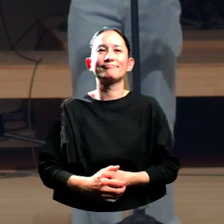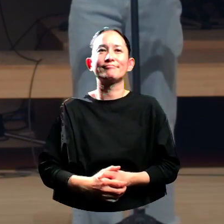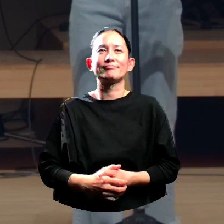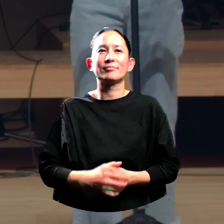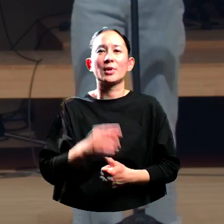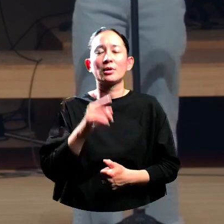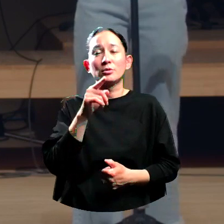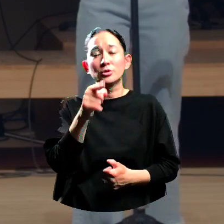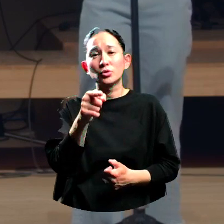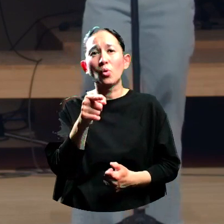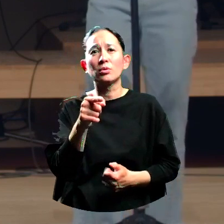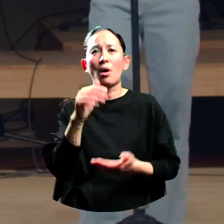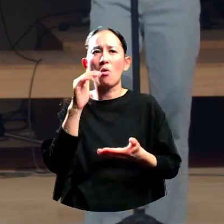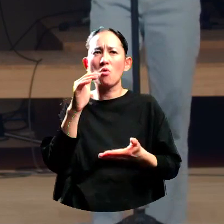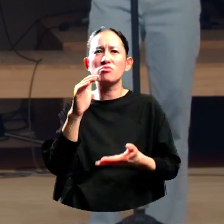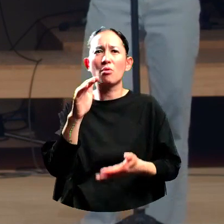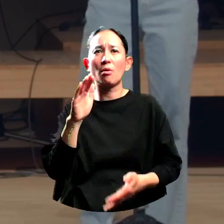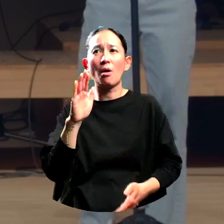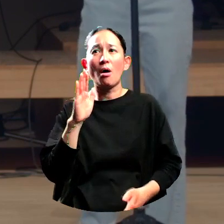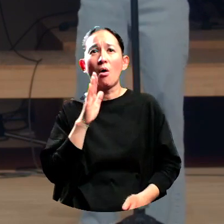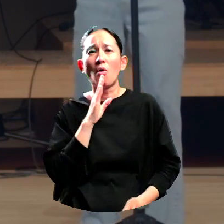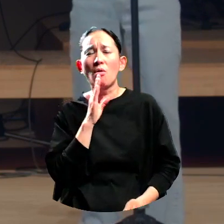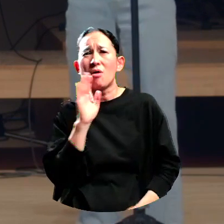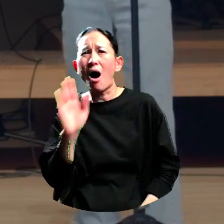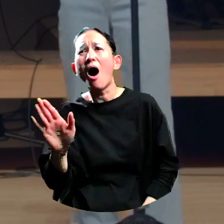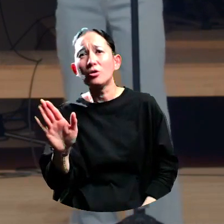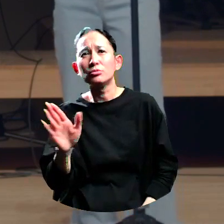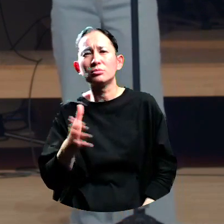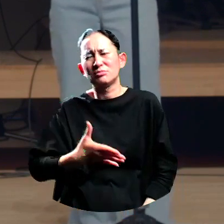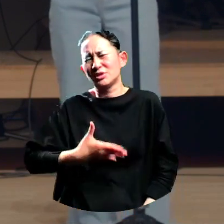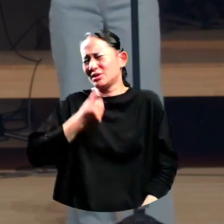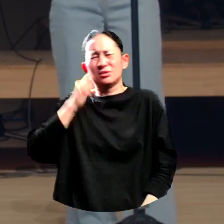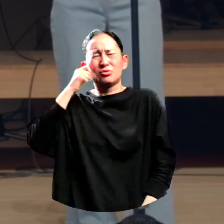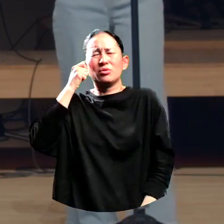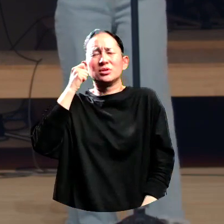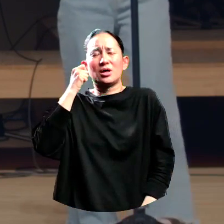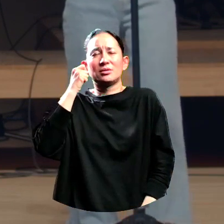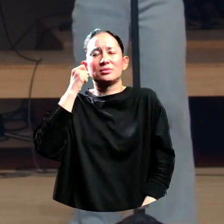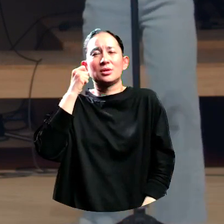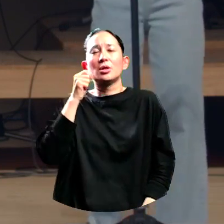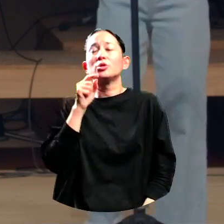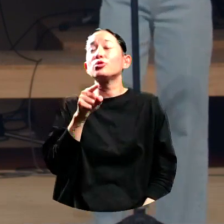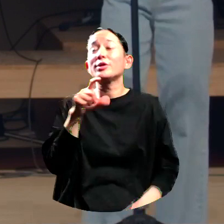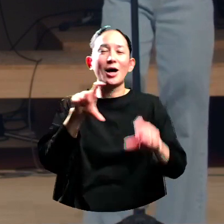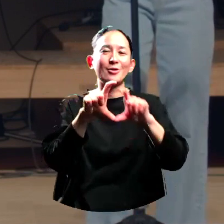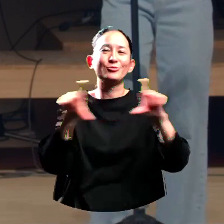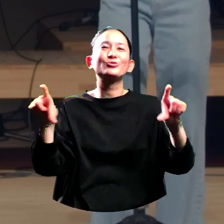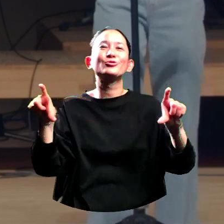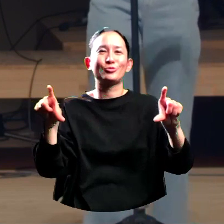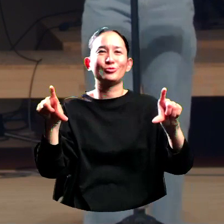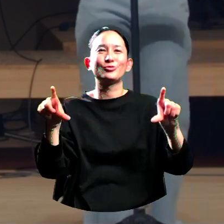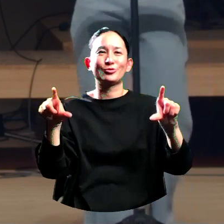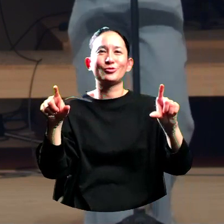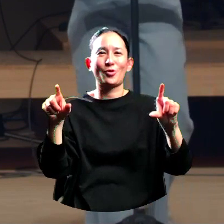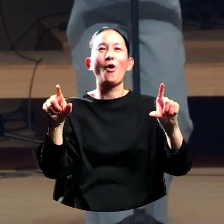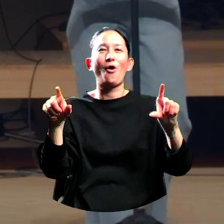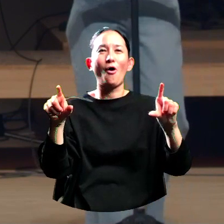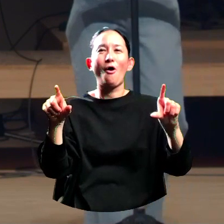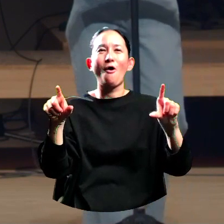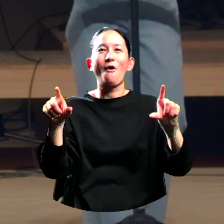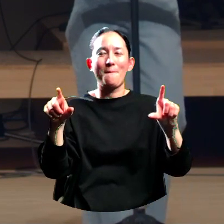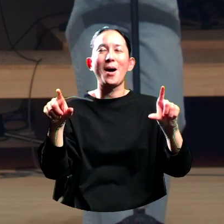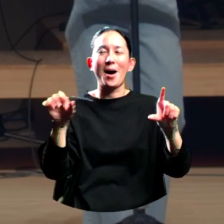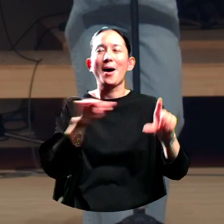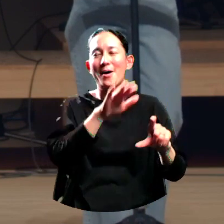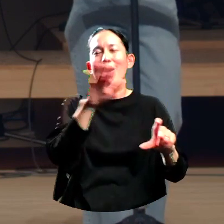そんな話ありえないでしょ。信じられないでしょ。 This is impossible, right? それが普通の反応ですよ。 It's unbelievable. That would be the normal